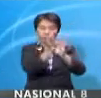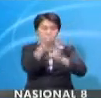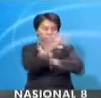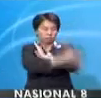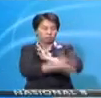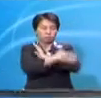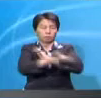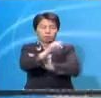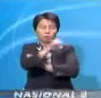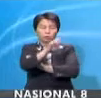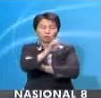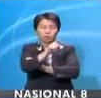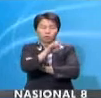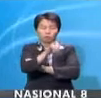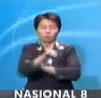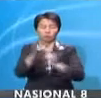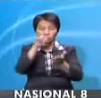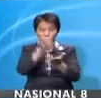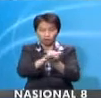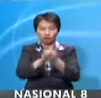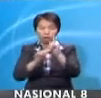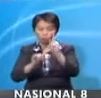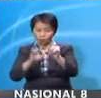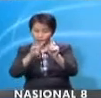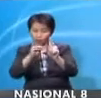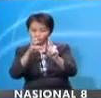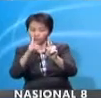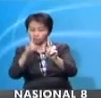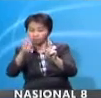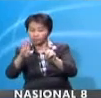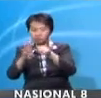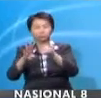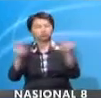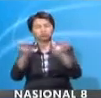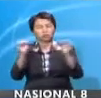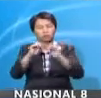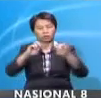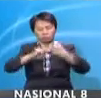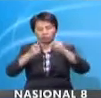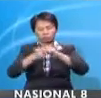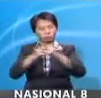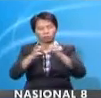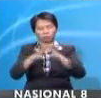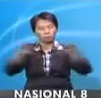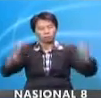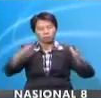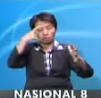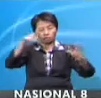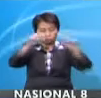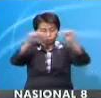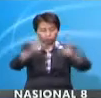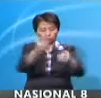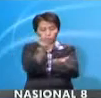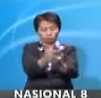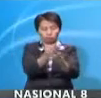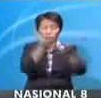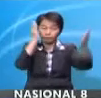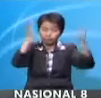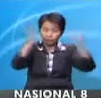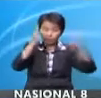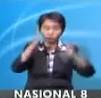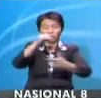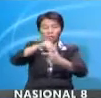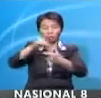Dr. Zeti Akhtar Aziz bahawa One MDB tidak memberi risiko sistemik kepada sistem kewangan negara